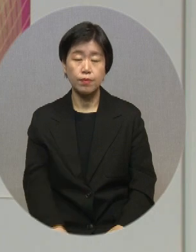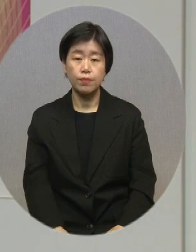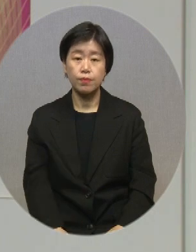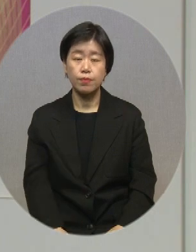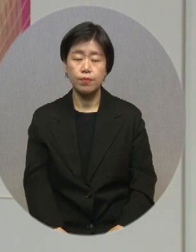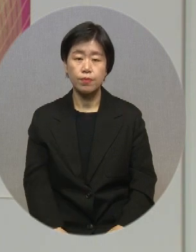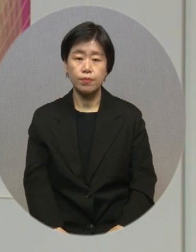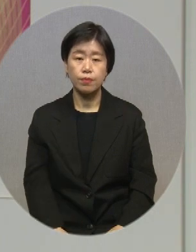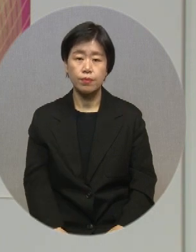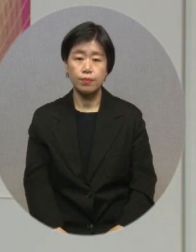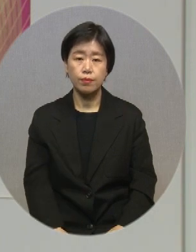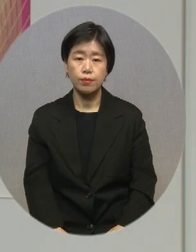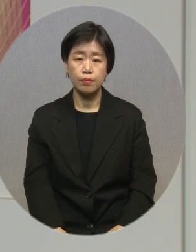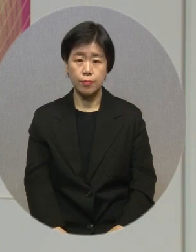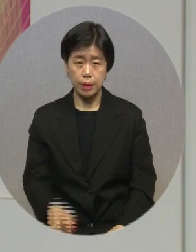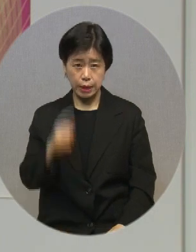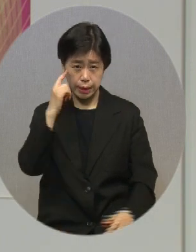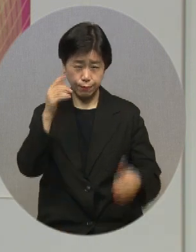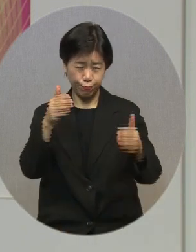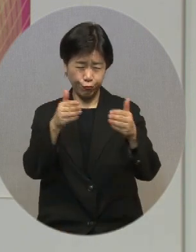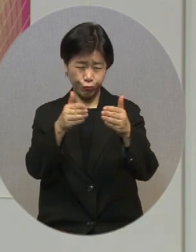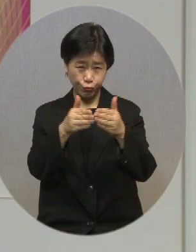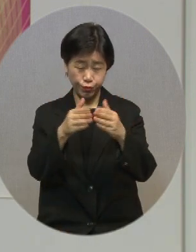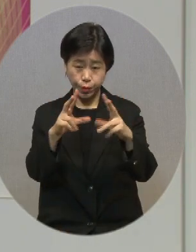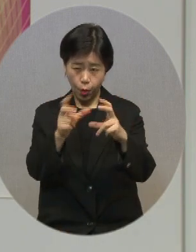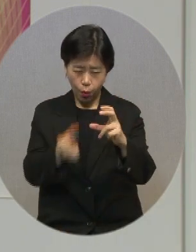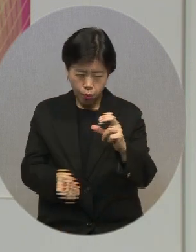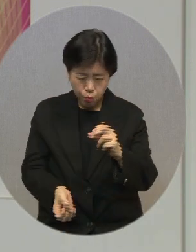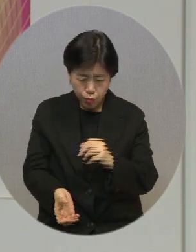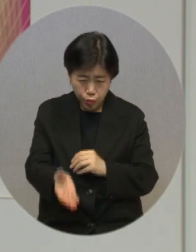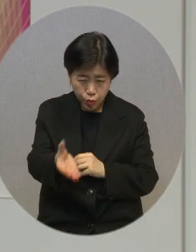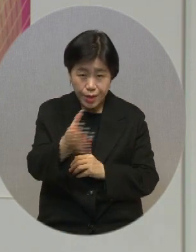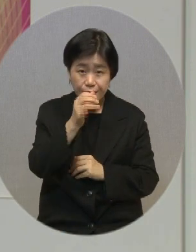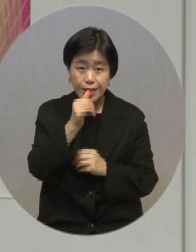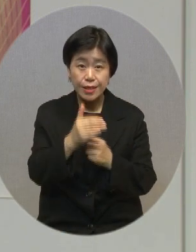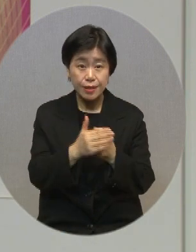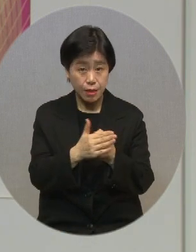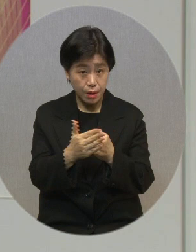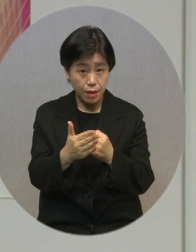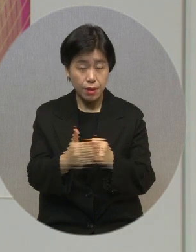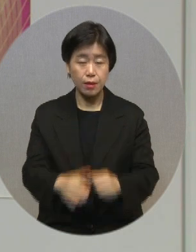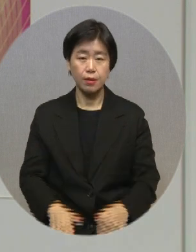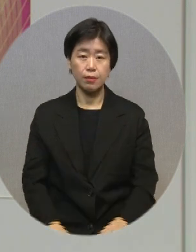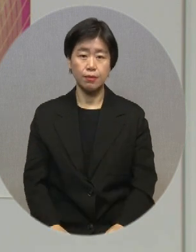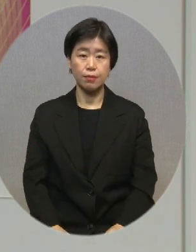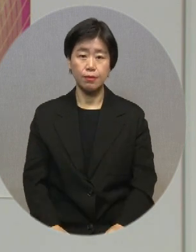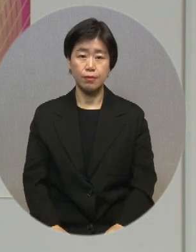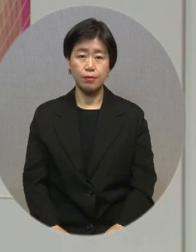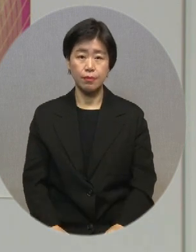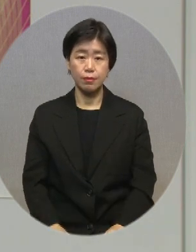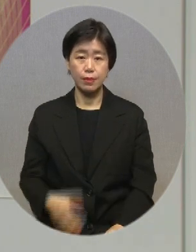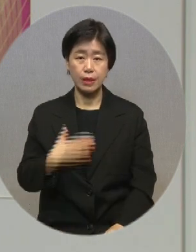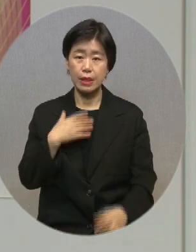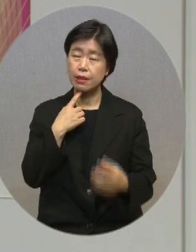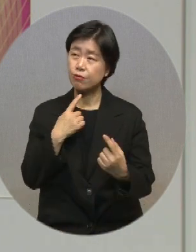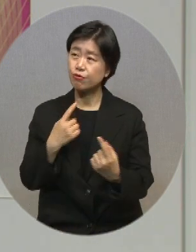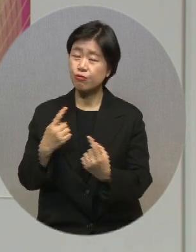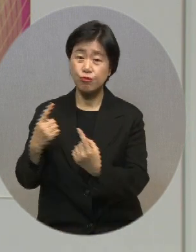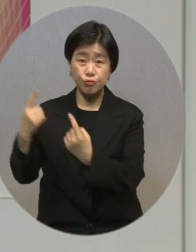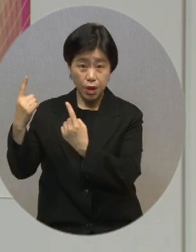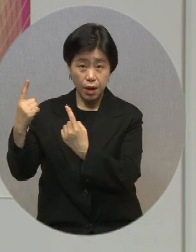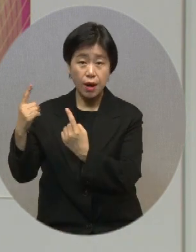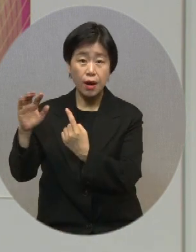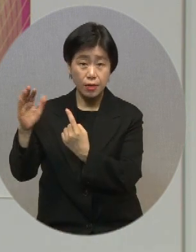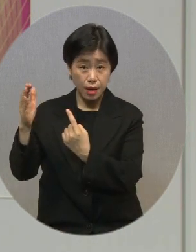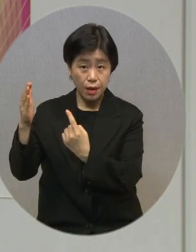그 집중해서 또 공을 잘 굴려야 되는. 이제 저 얼른 네. 말하자면은 이제 나이가 많이